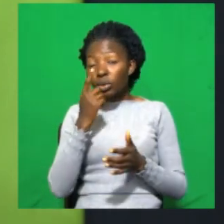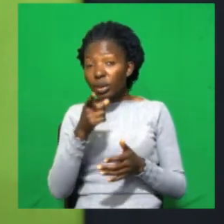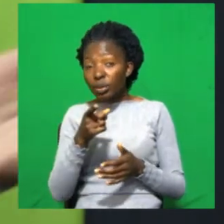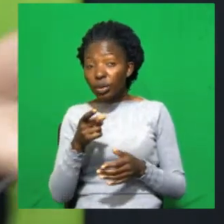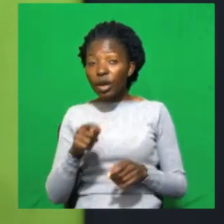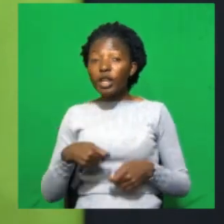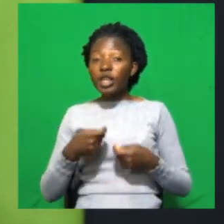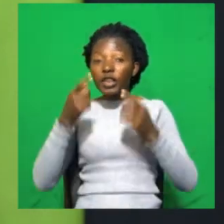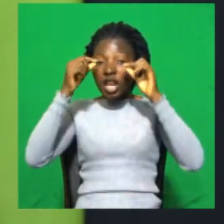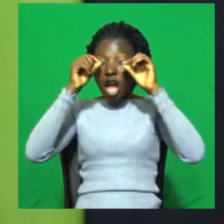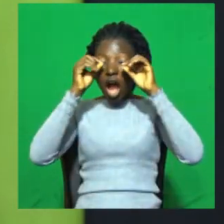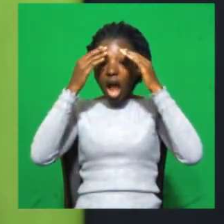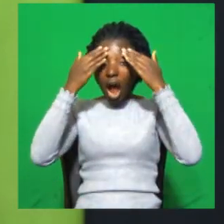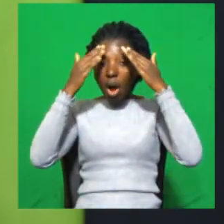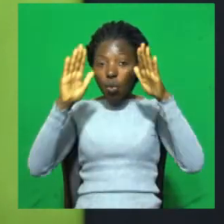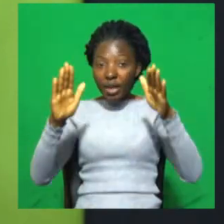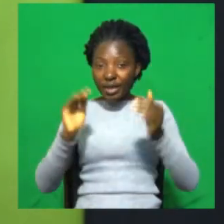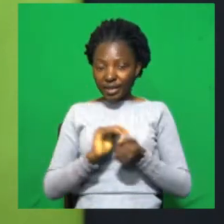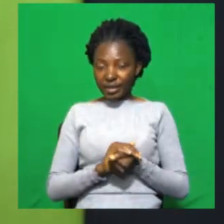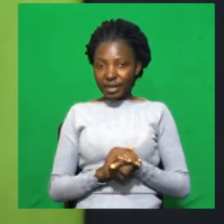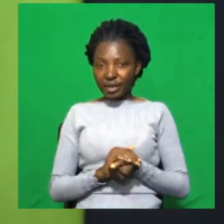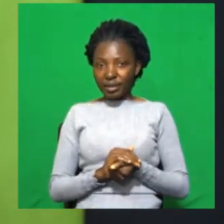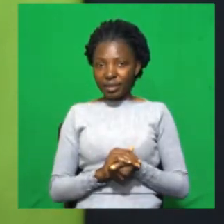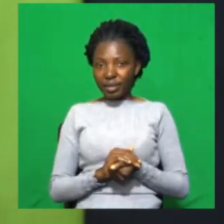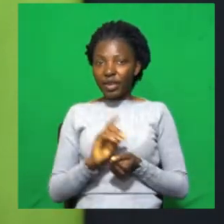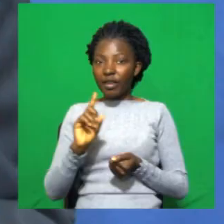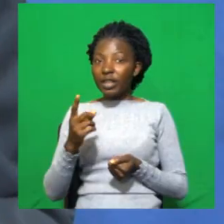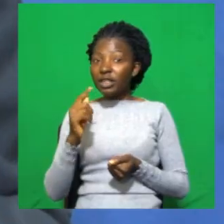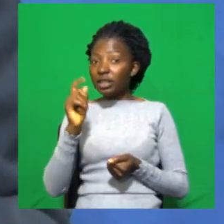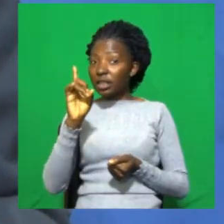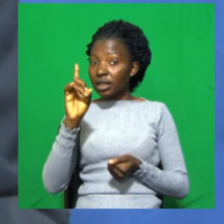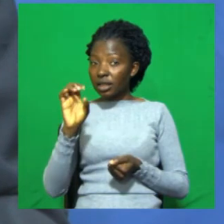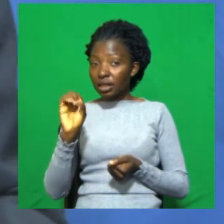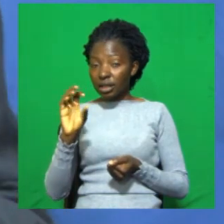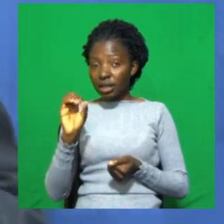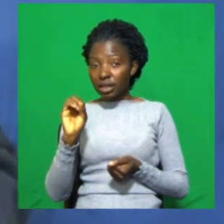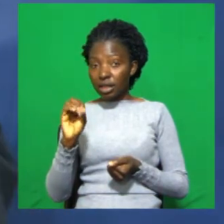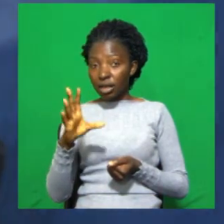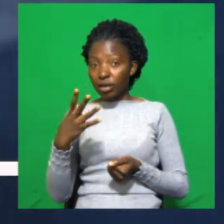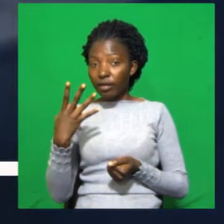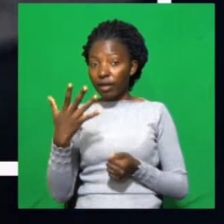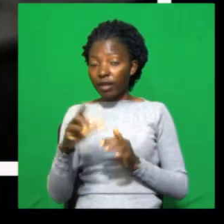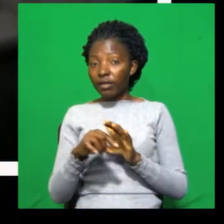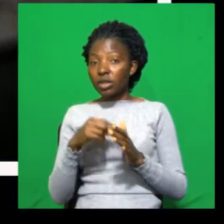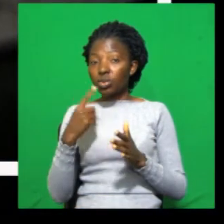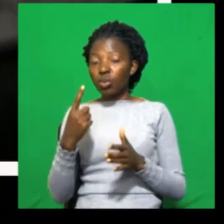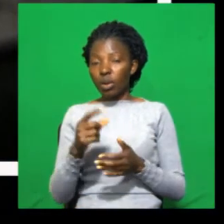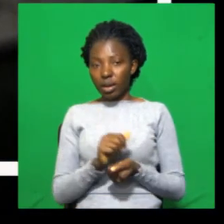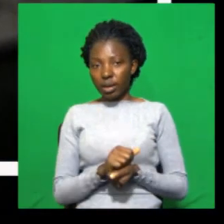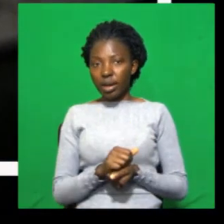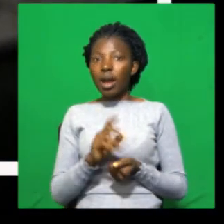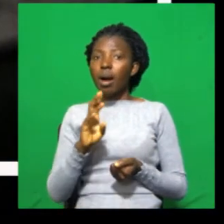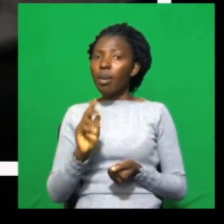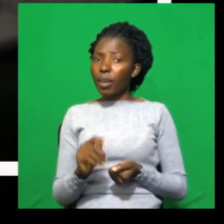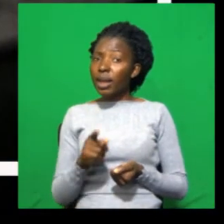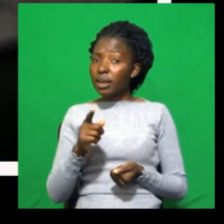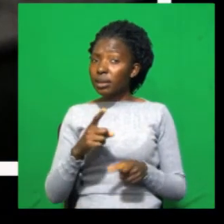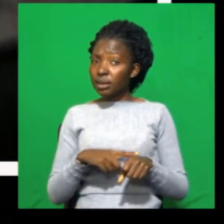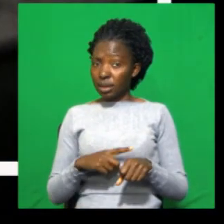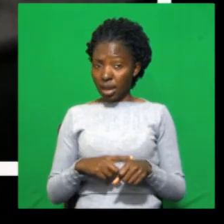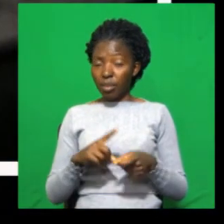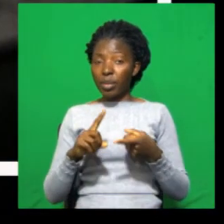tachenjedzwa 1 Thessalonians chapter 5 verse 1 nevhesi 4 to 6. 1 vaTesalonika 5 verse 1. Asi kana dziri